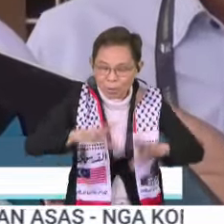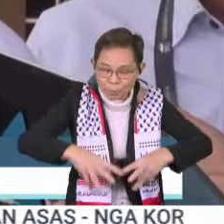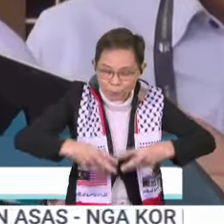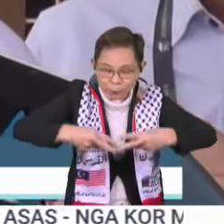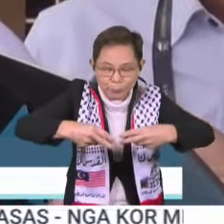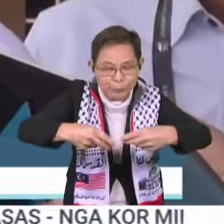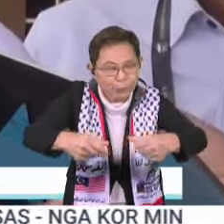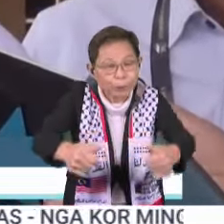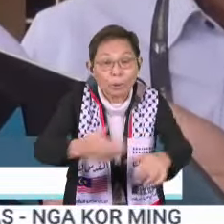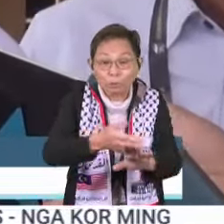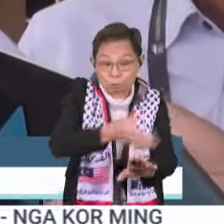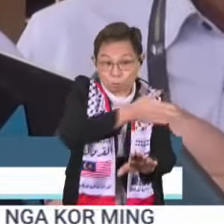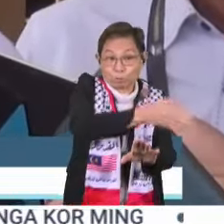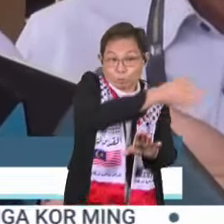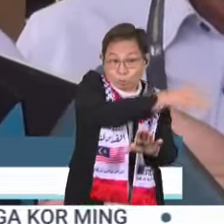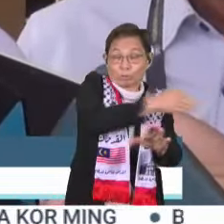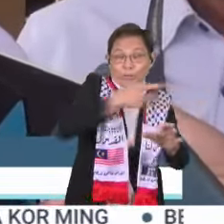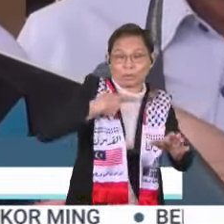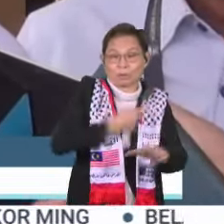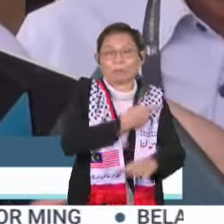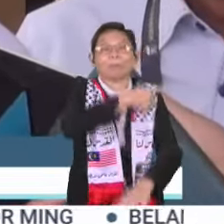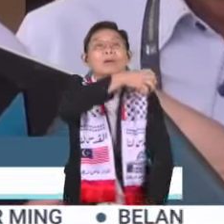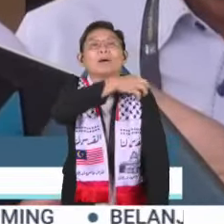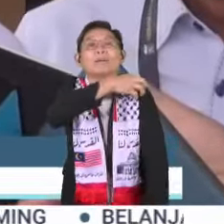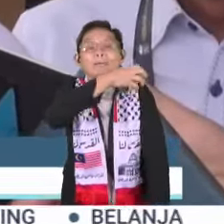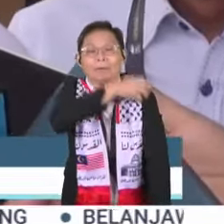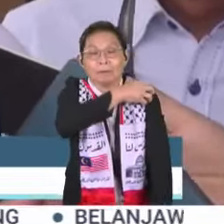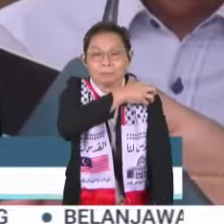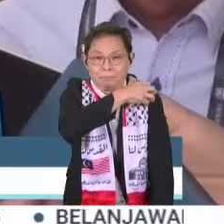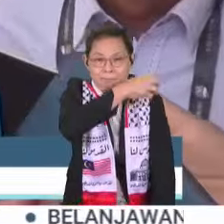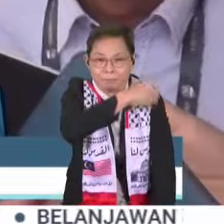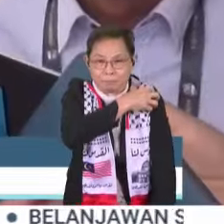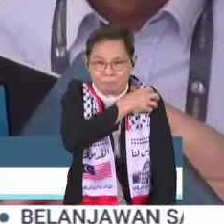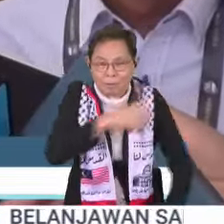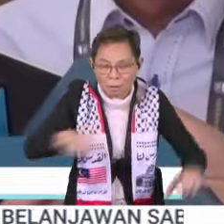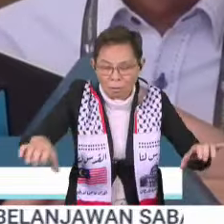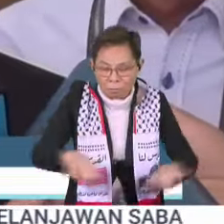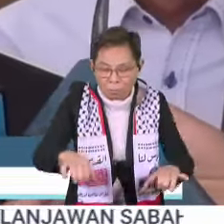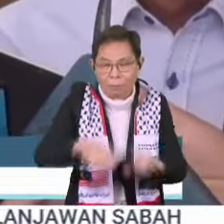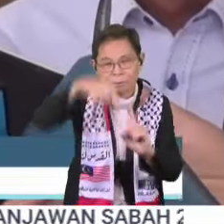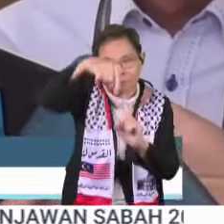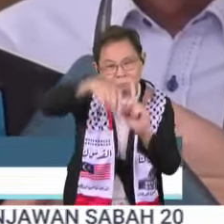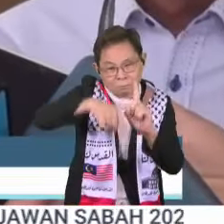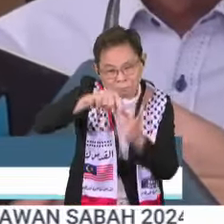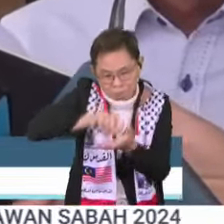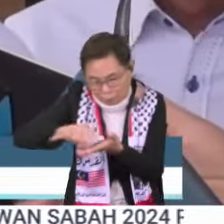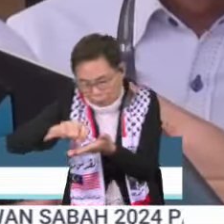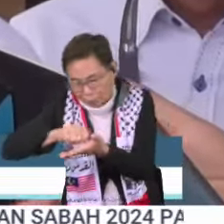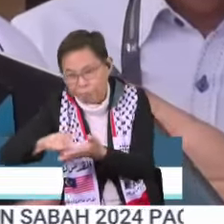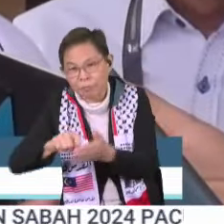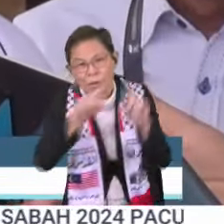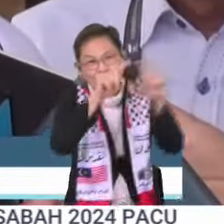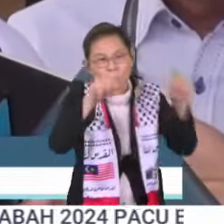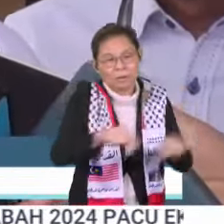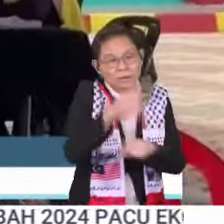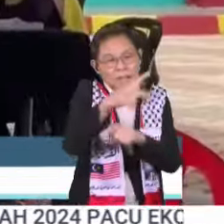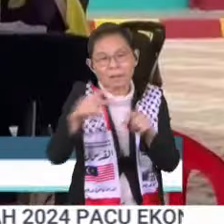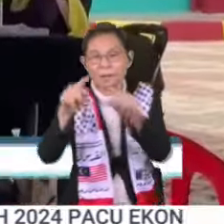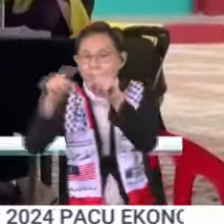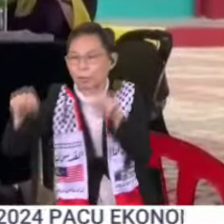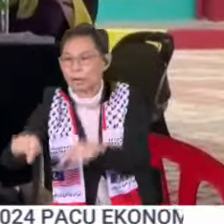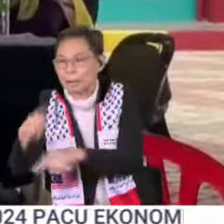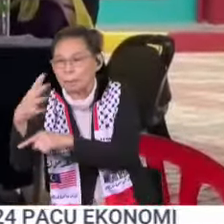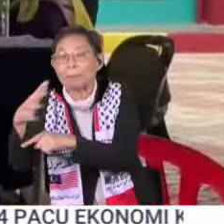kelancarannya. Sebelum ini kita punya pegawai-pegawai kita, pegawai pemimpin kita yang masuk ke data-data untuk orang 13, 14, 15.